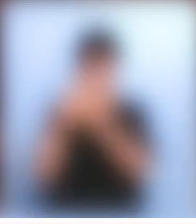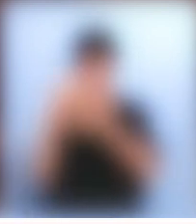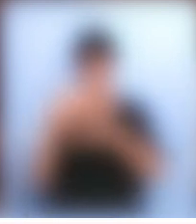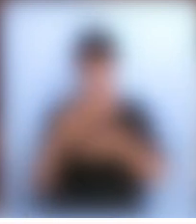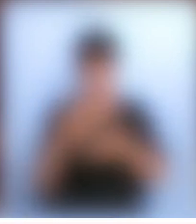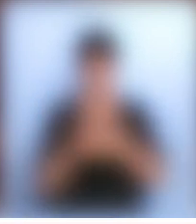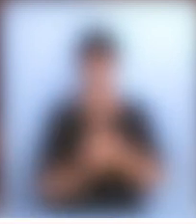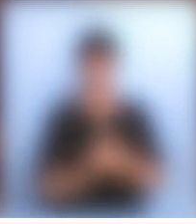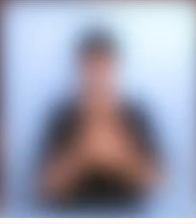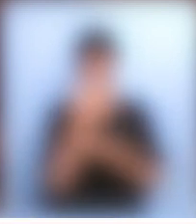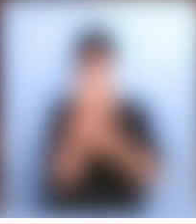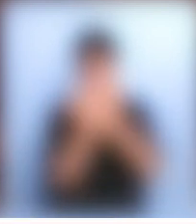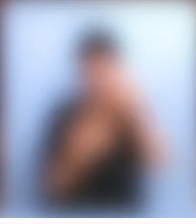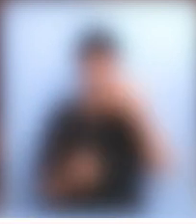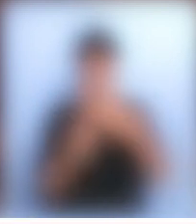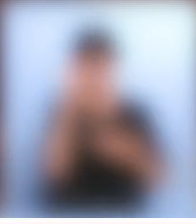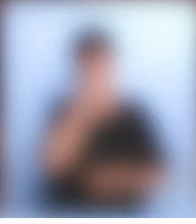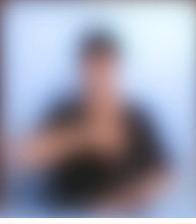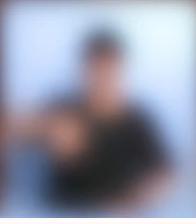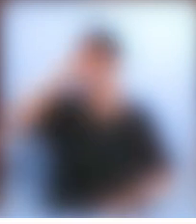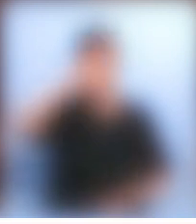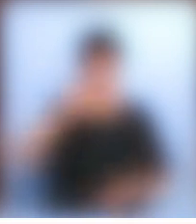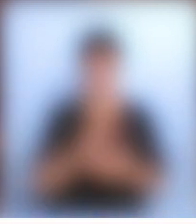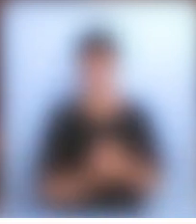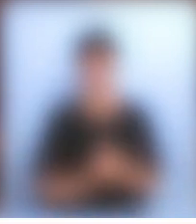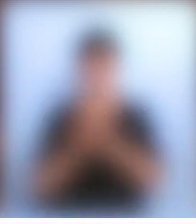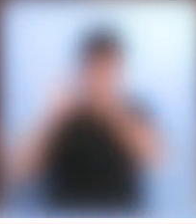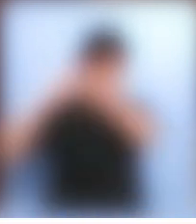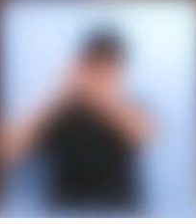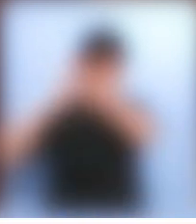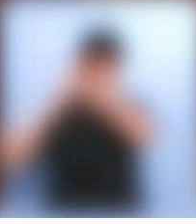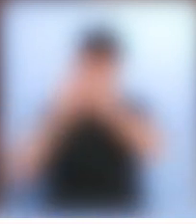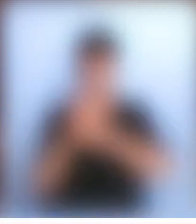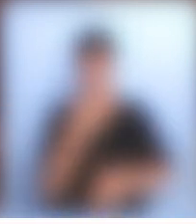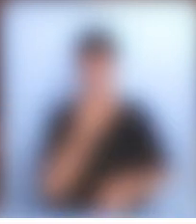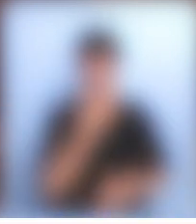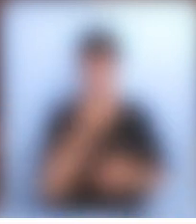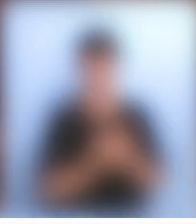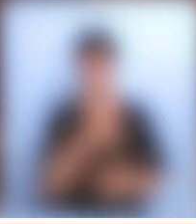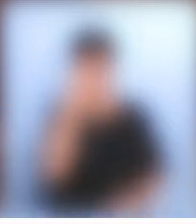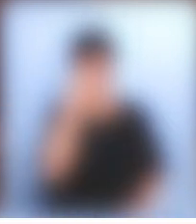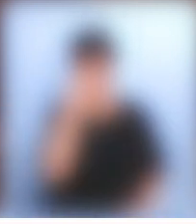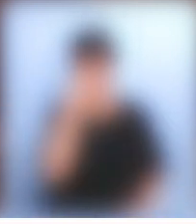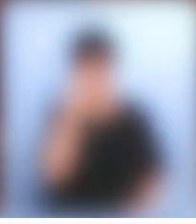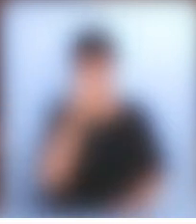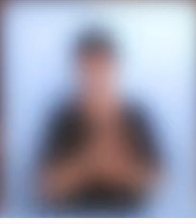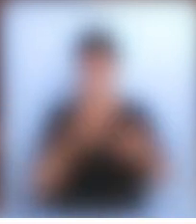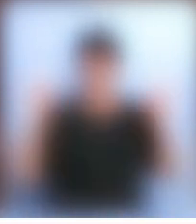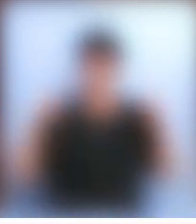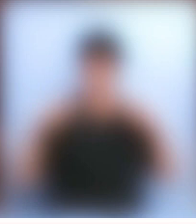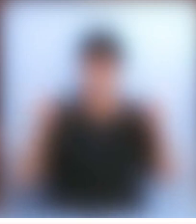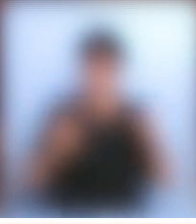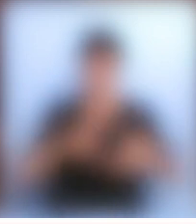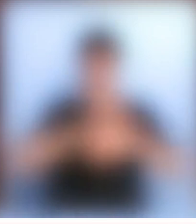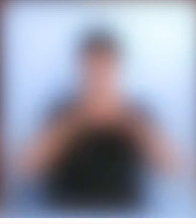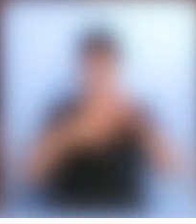咧係放上網度俾人睇嘅。咁啊 ，radio 咧就呢個係要嘅，我覺得特別英文台啊、古典音樂啊、文化